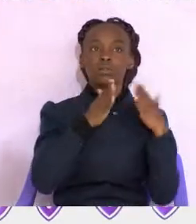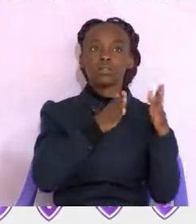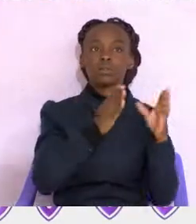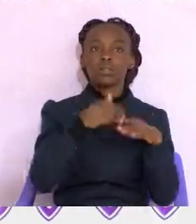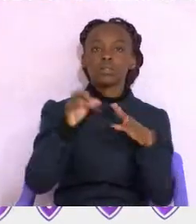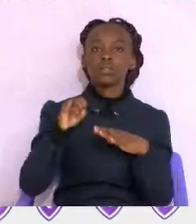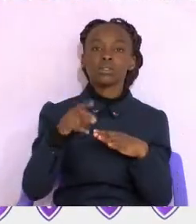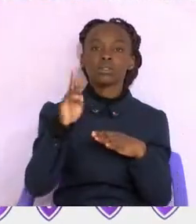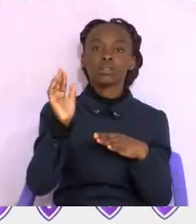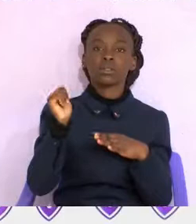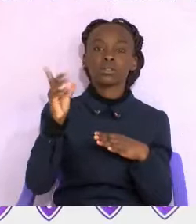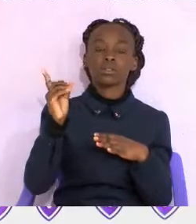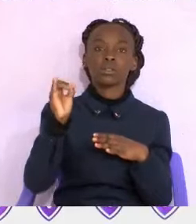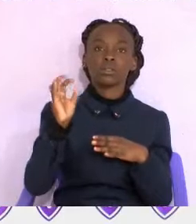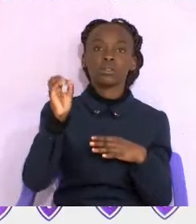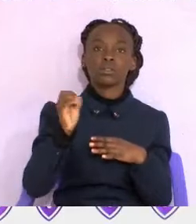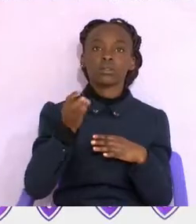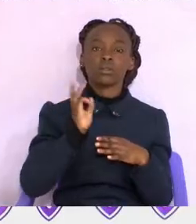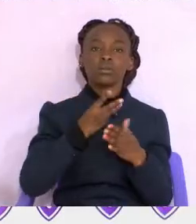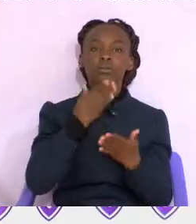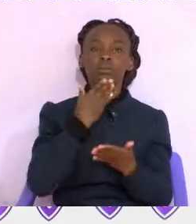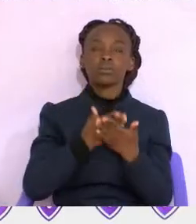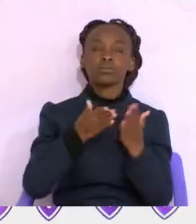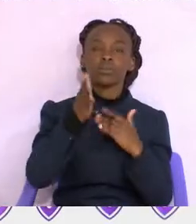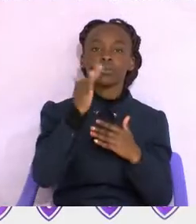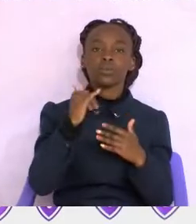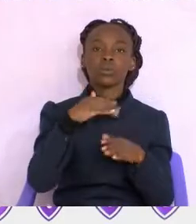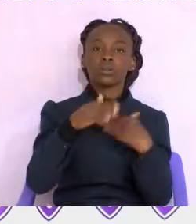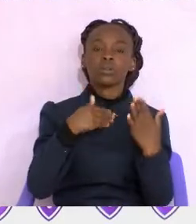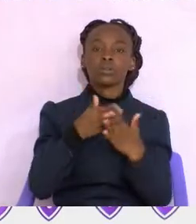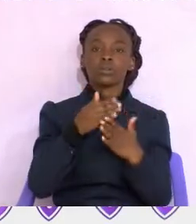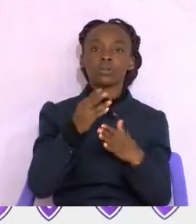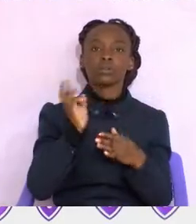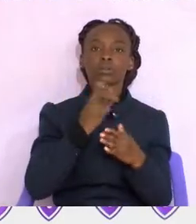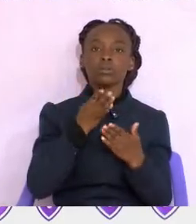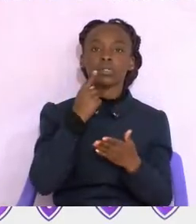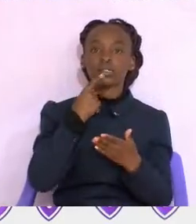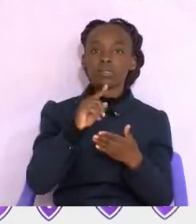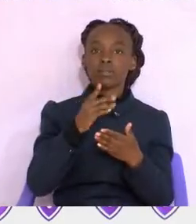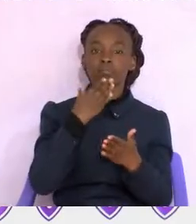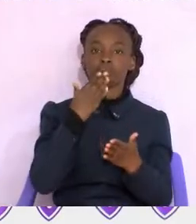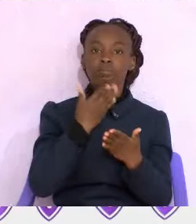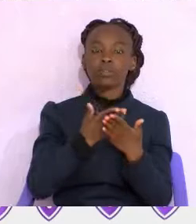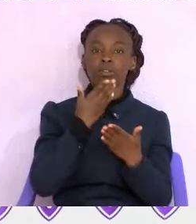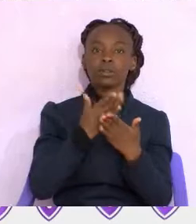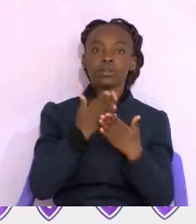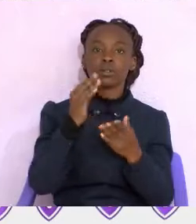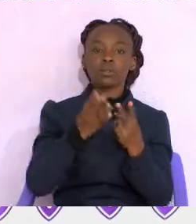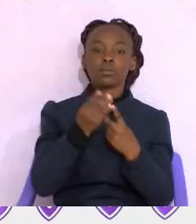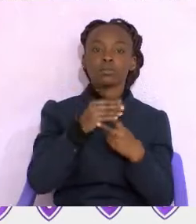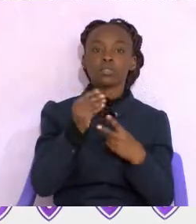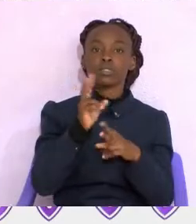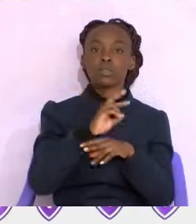Juda Radio. Moja tunataka kushukuru Mungu kwa kila moja wenu. Tunasema asante kwa kuchagua kutazama runinga ya